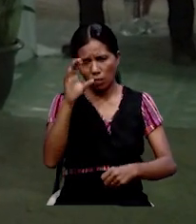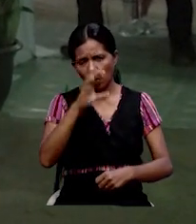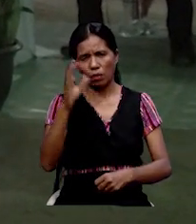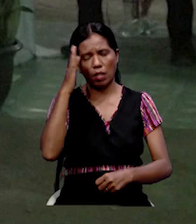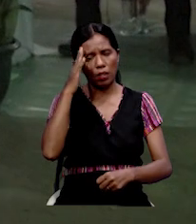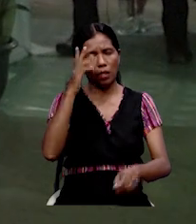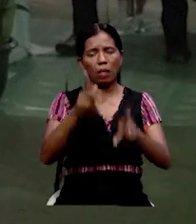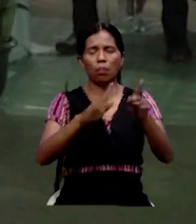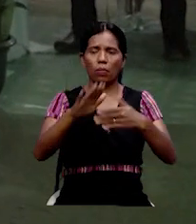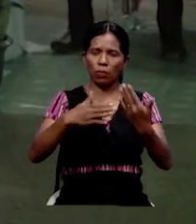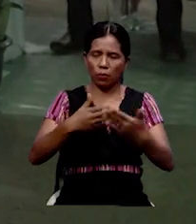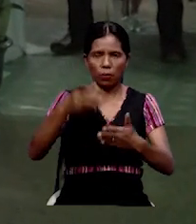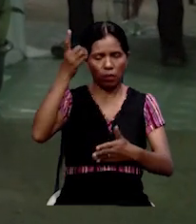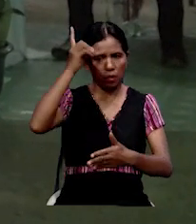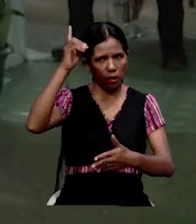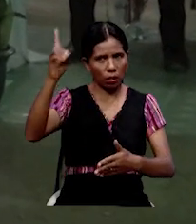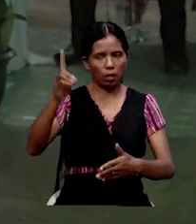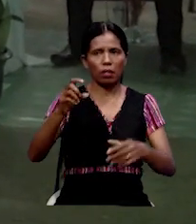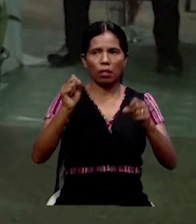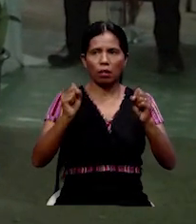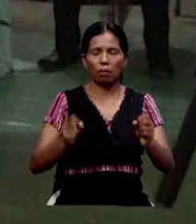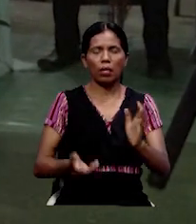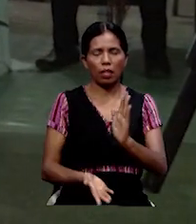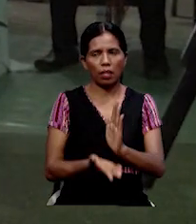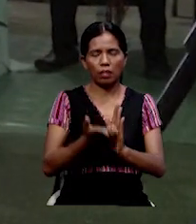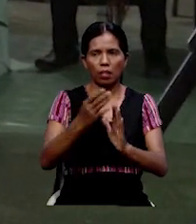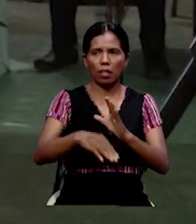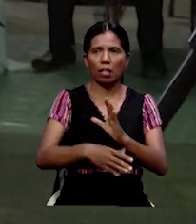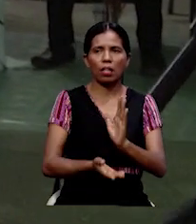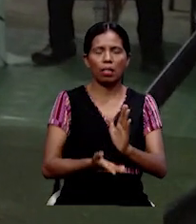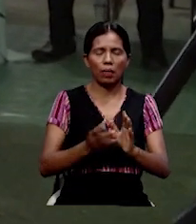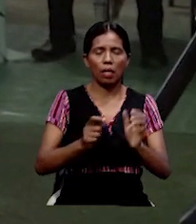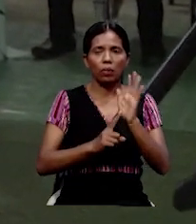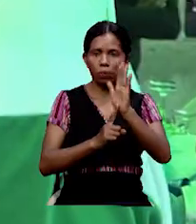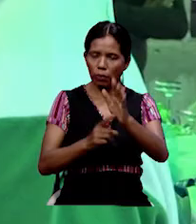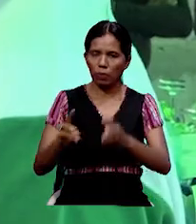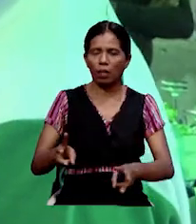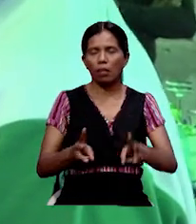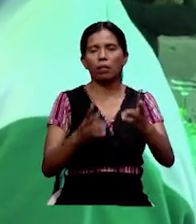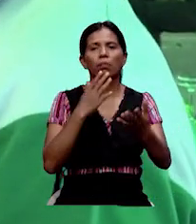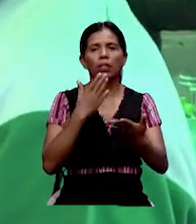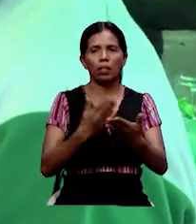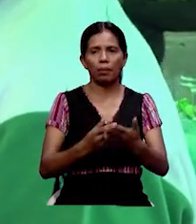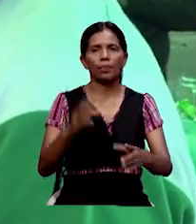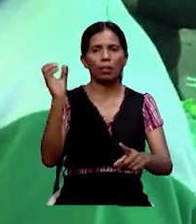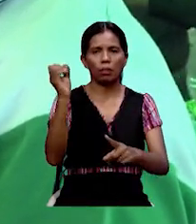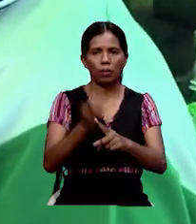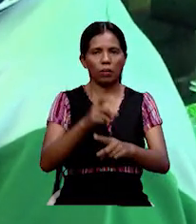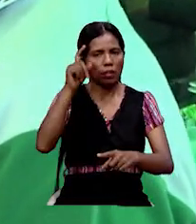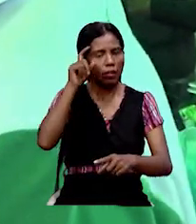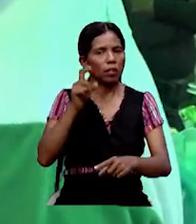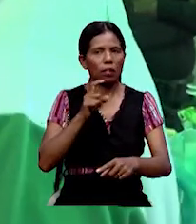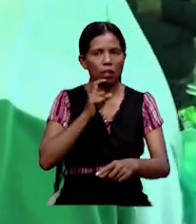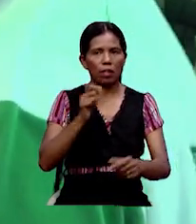mehi. Hudi nibele asai. Dalam bahagia. Ia oportunidade ne kairala sanus